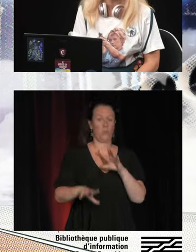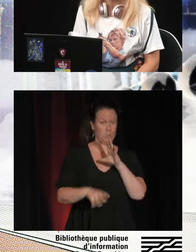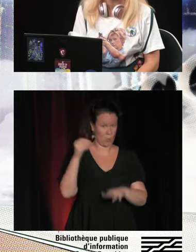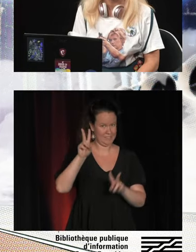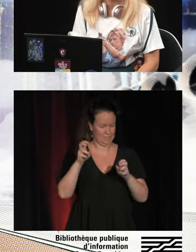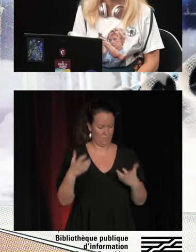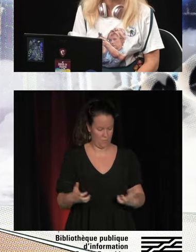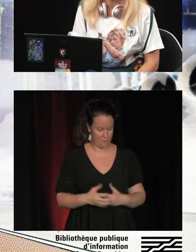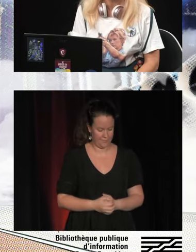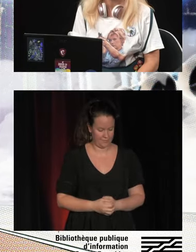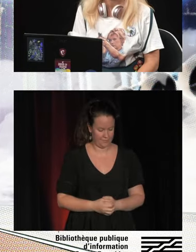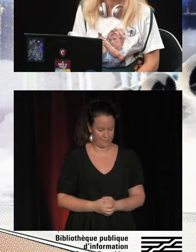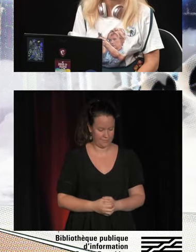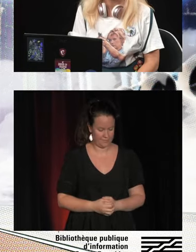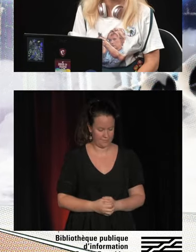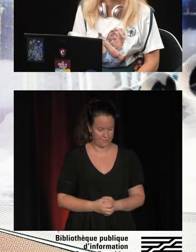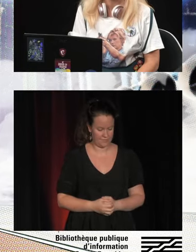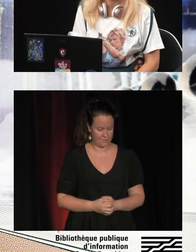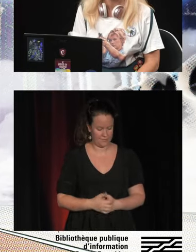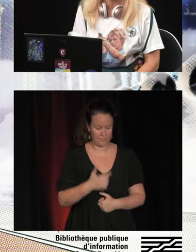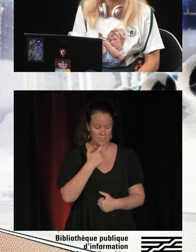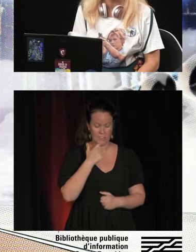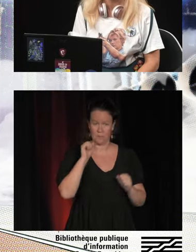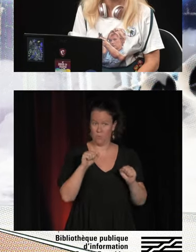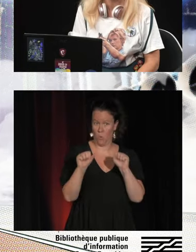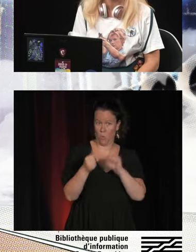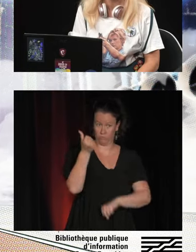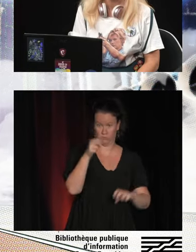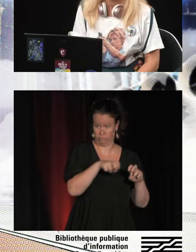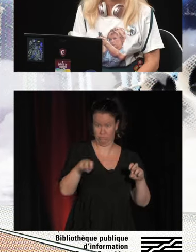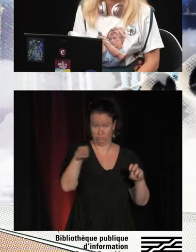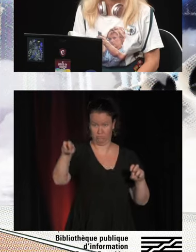le jeu en 11 sorties, parce que vous pouvez prendre